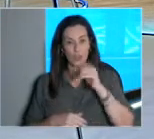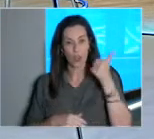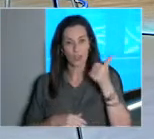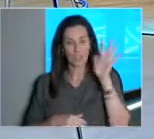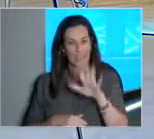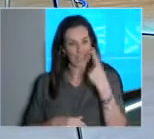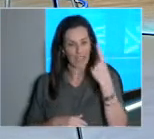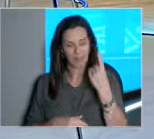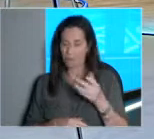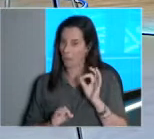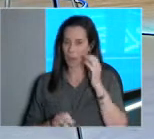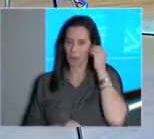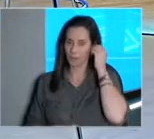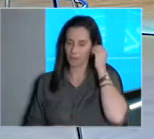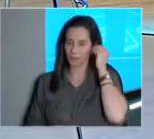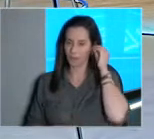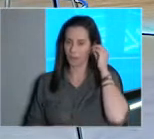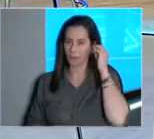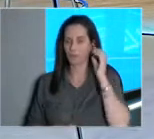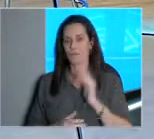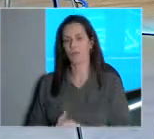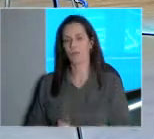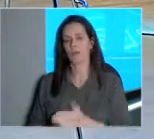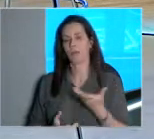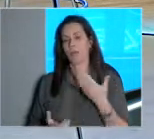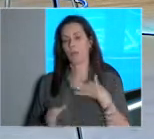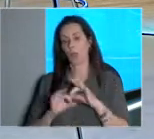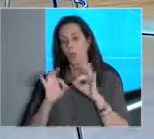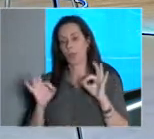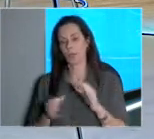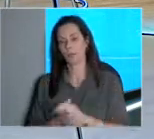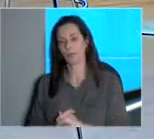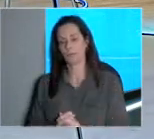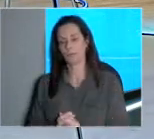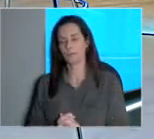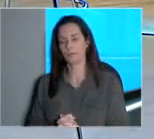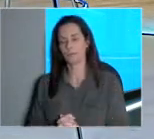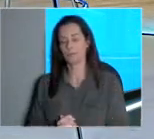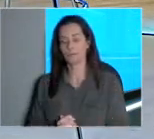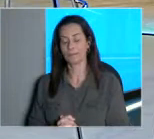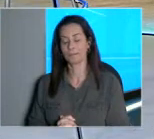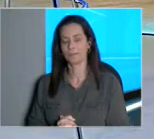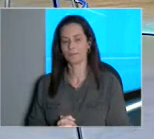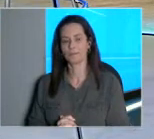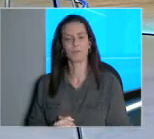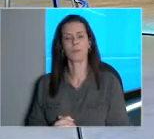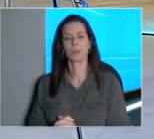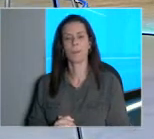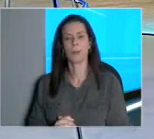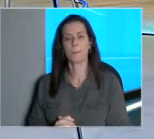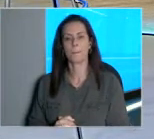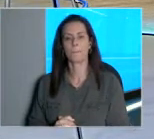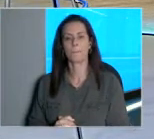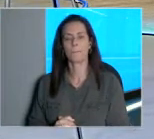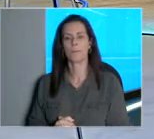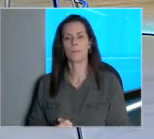זה סרטון אחד, זה ממש מחדל, הייתי אומר. טוב, אנחנו רק מתחילים. לא ניתן לו רעיונות, אבל בסדר. טוב, אז התחלנו ונסיים